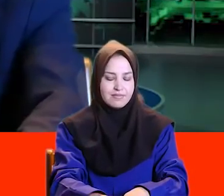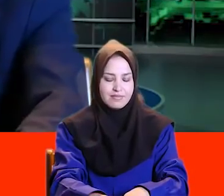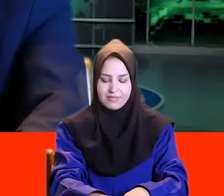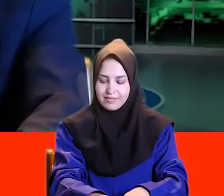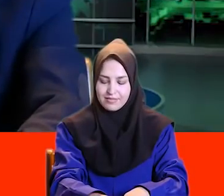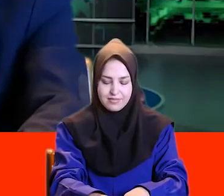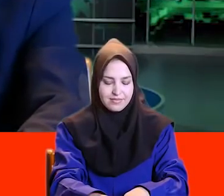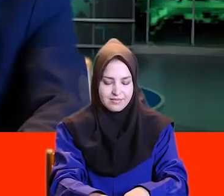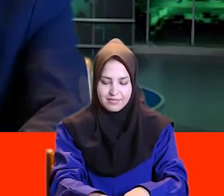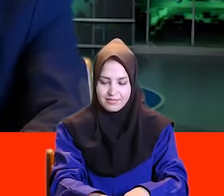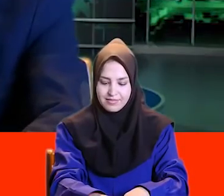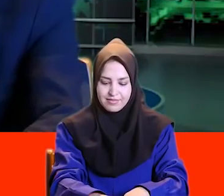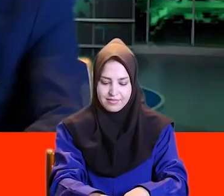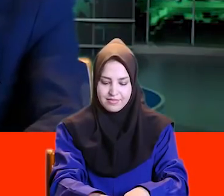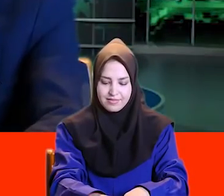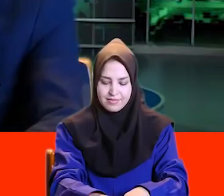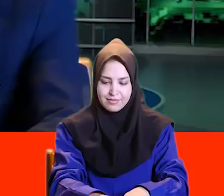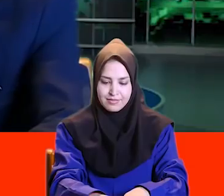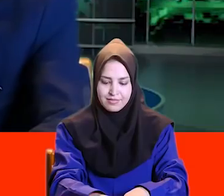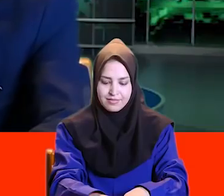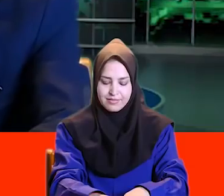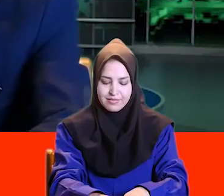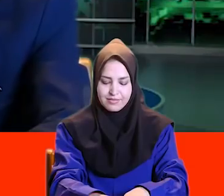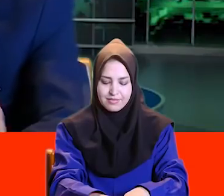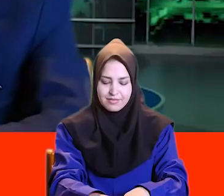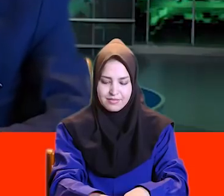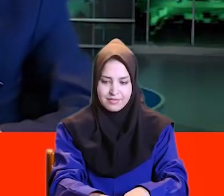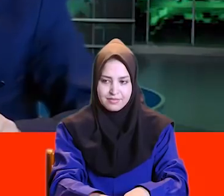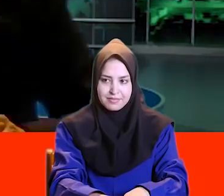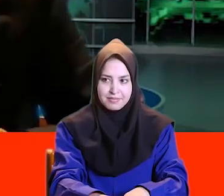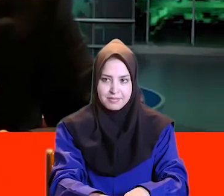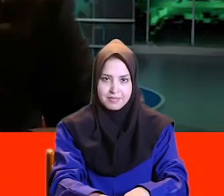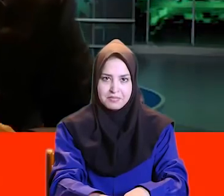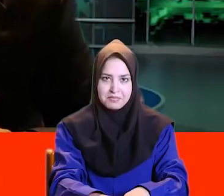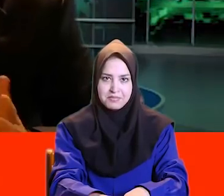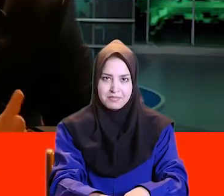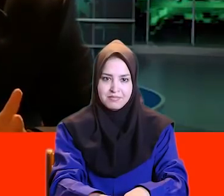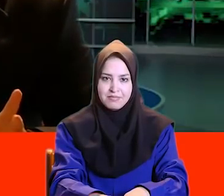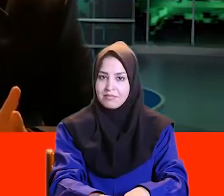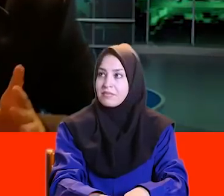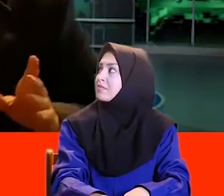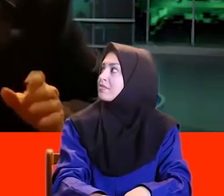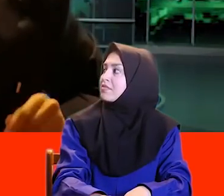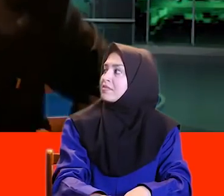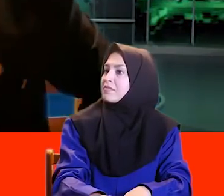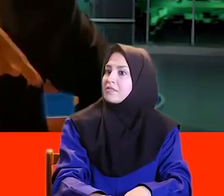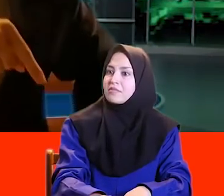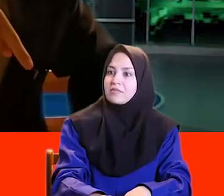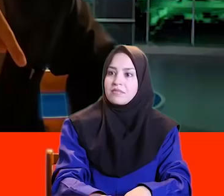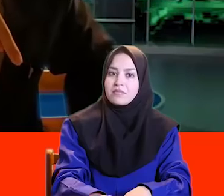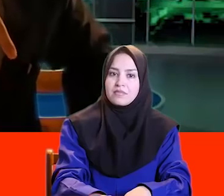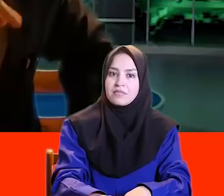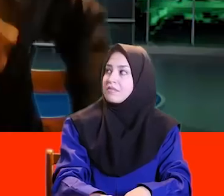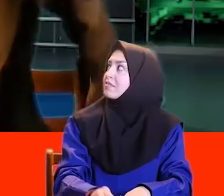آقا تعطیله. آقا باشیم بریم تحت. فیلتر شد. تعطیله. شد؟ آره. شد؟ خاموش رو بریم. خاموش رو بریم. بیکار شدیم؟ آره. بریم. این